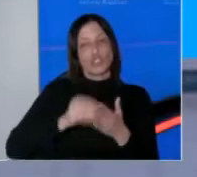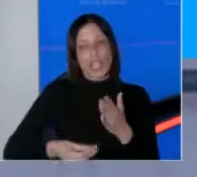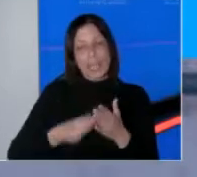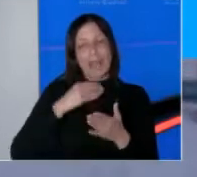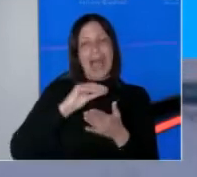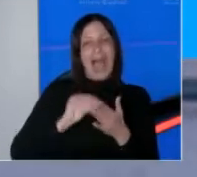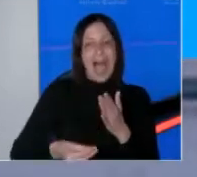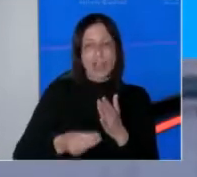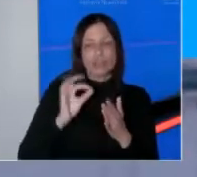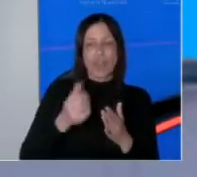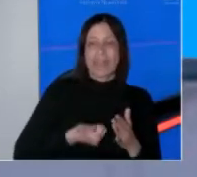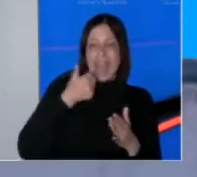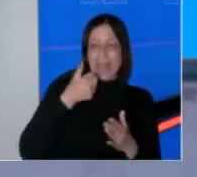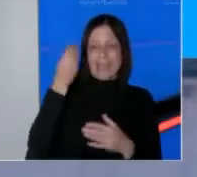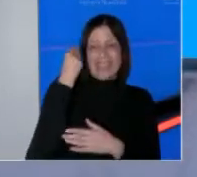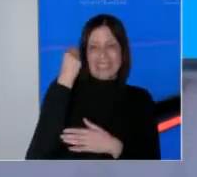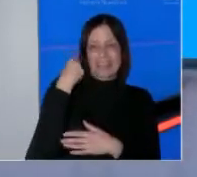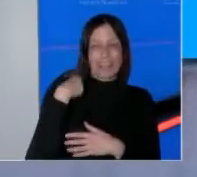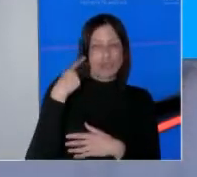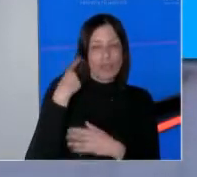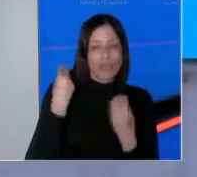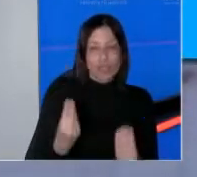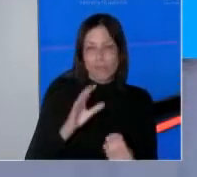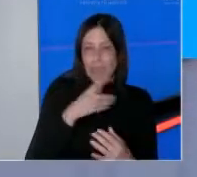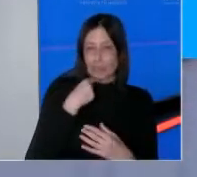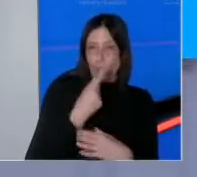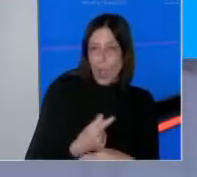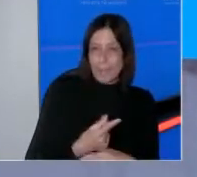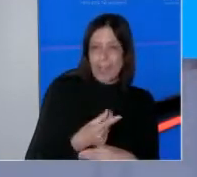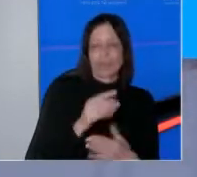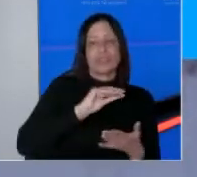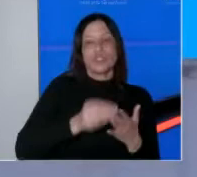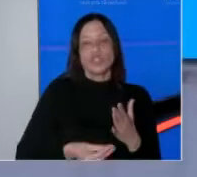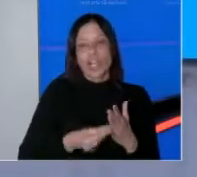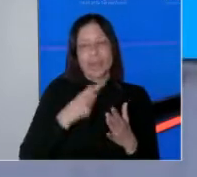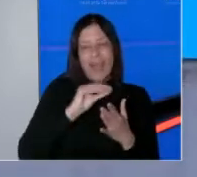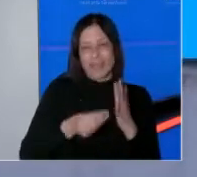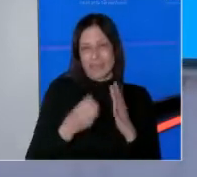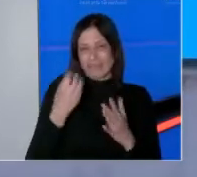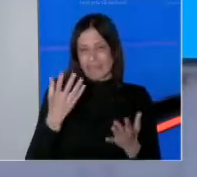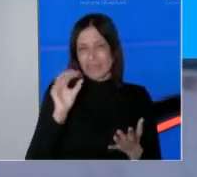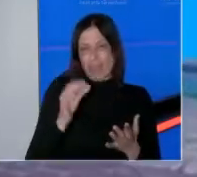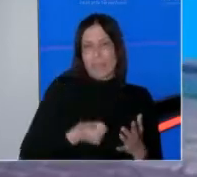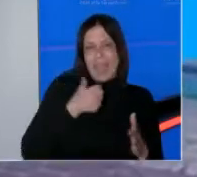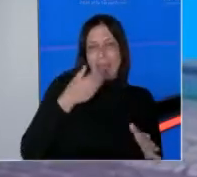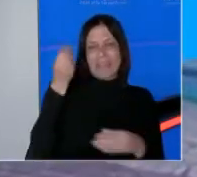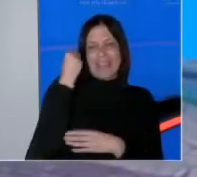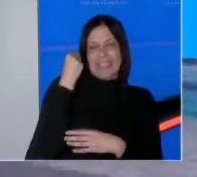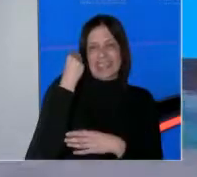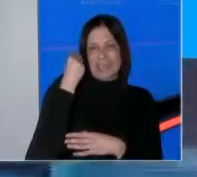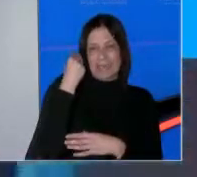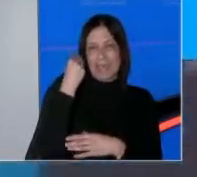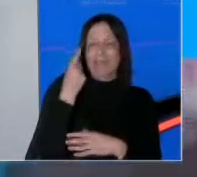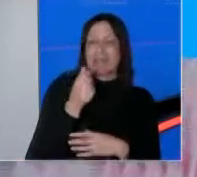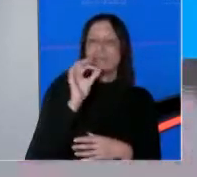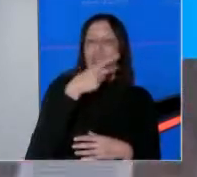חתומים בלנקו אצל מנהלי בתי ספר. אתה שומע טוב מה אני אומר? למה צ'קים לא? צ'קים חתומים בלנקו אצל מנהלי בתי ספר מכספי